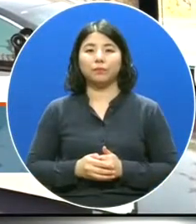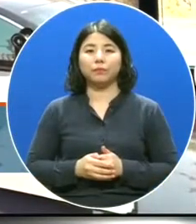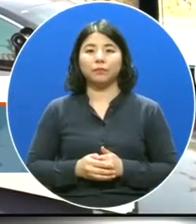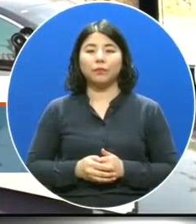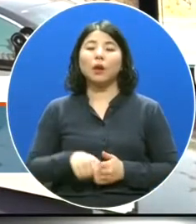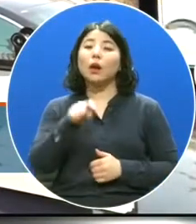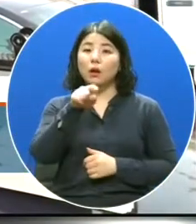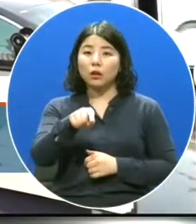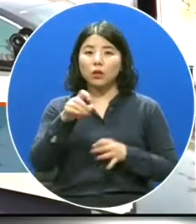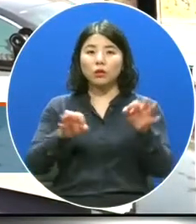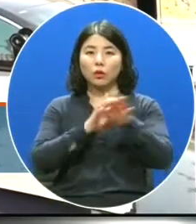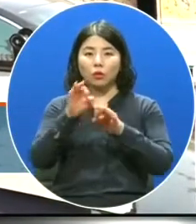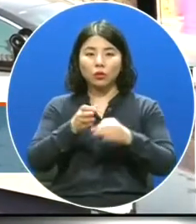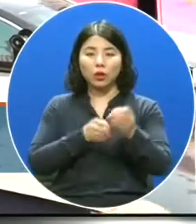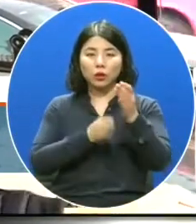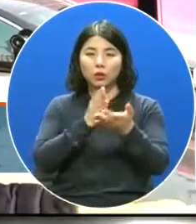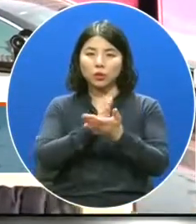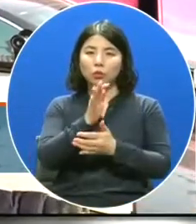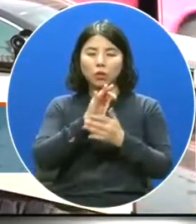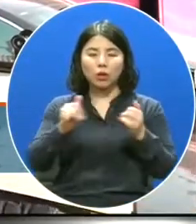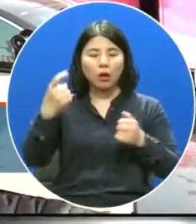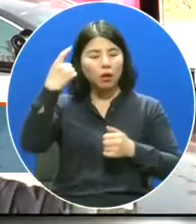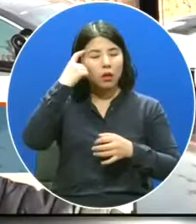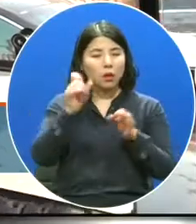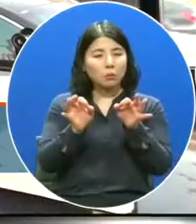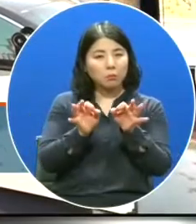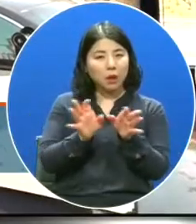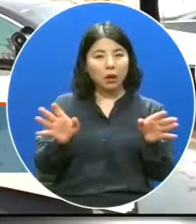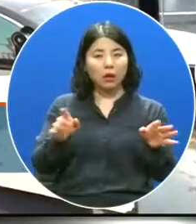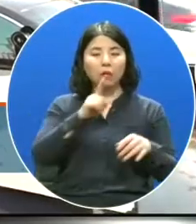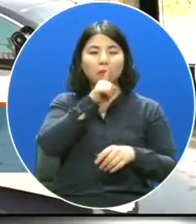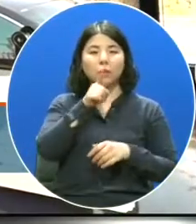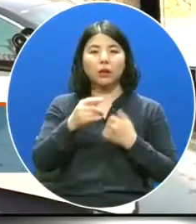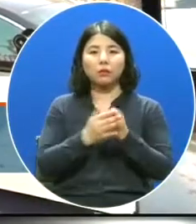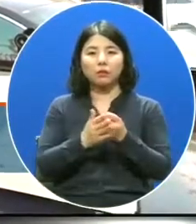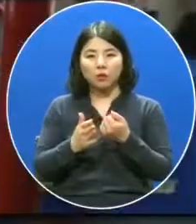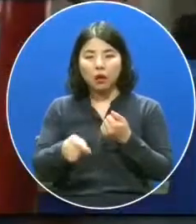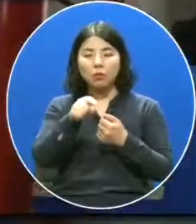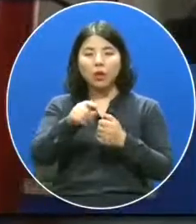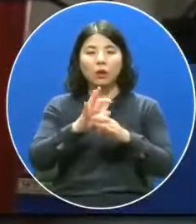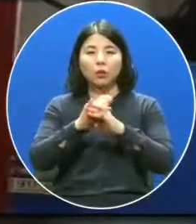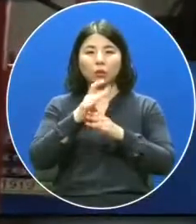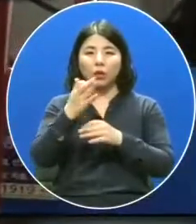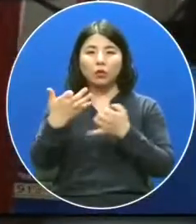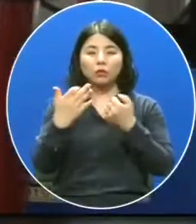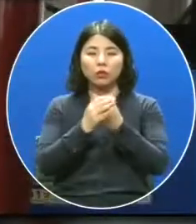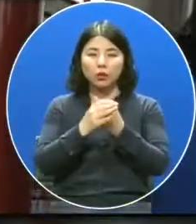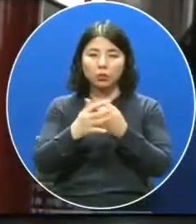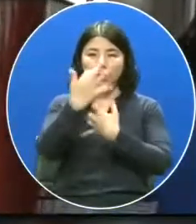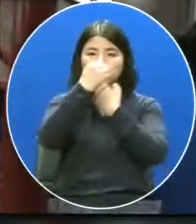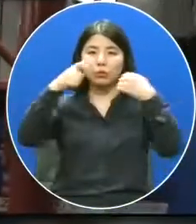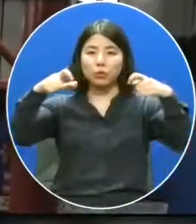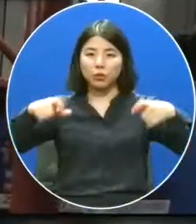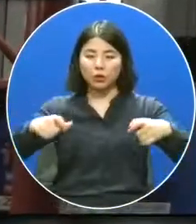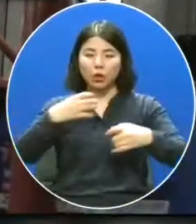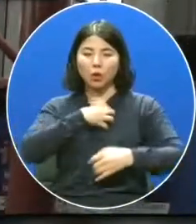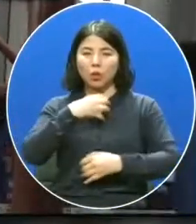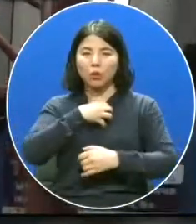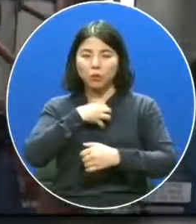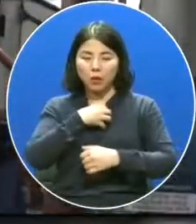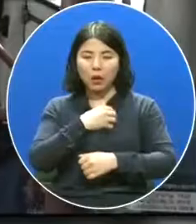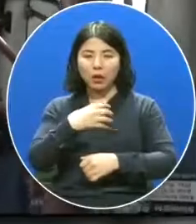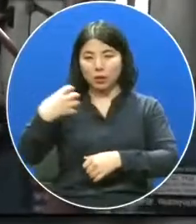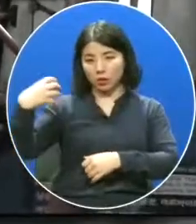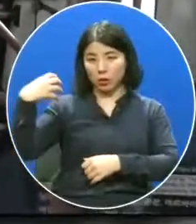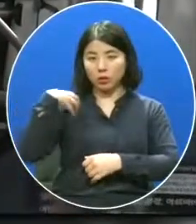있는데요. 이는 경제학자들조차 전혀 예상하지 못했던 상황이었던 만큼 코로나19로 인한 충북 지역의